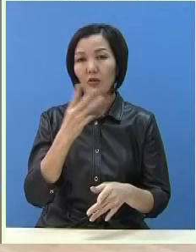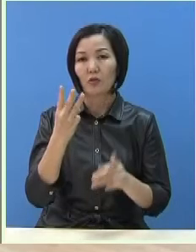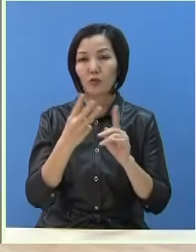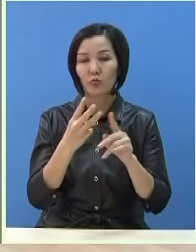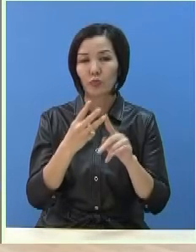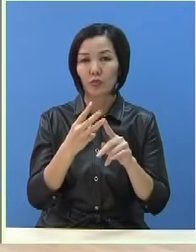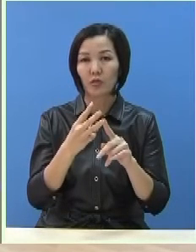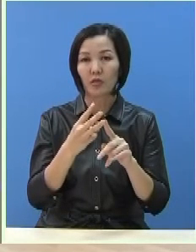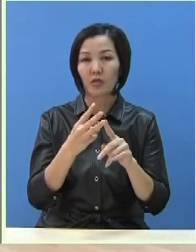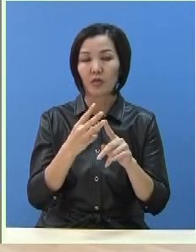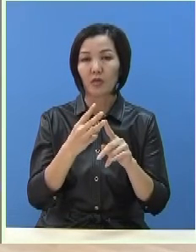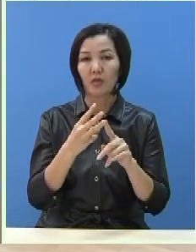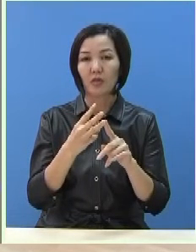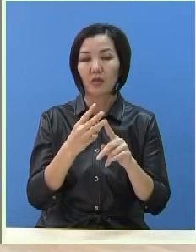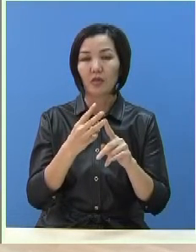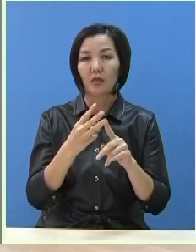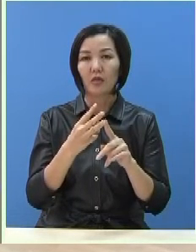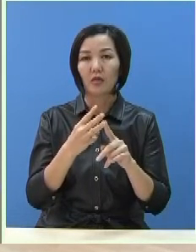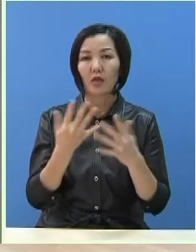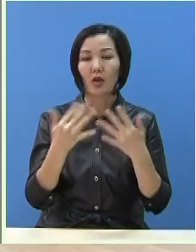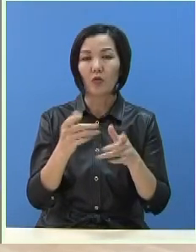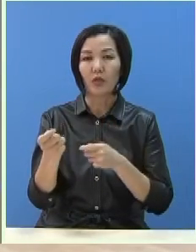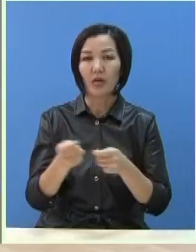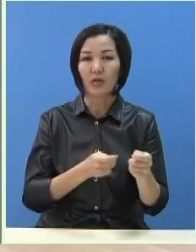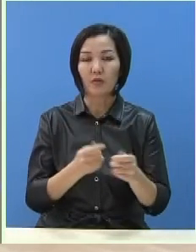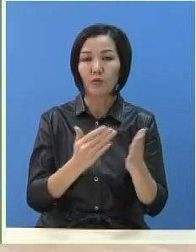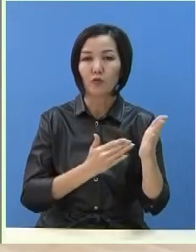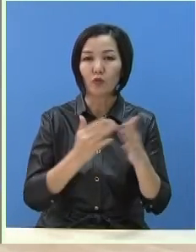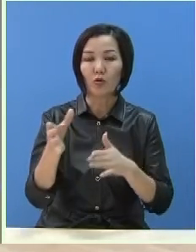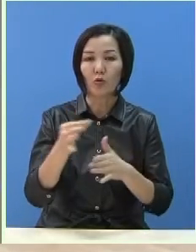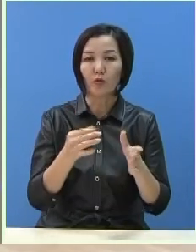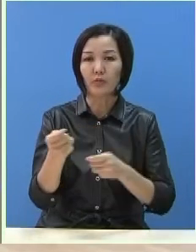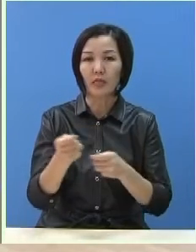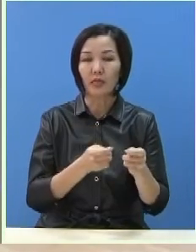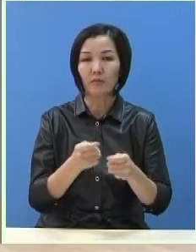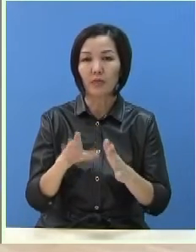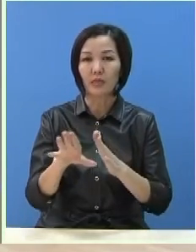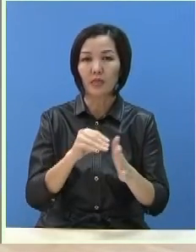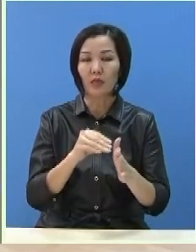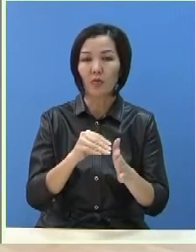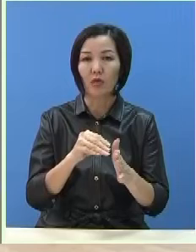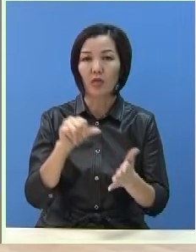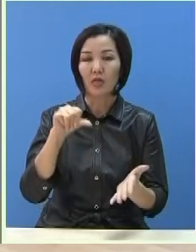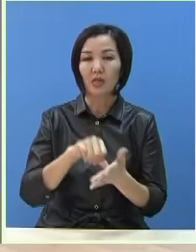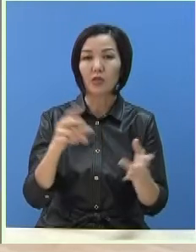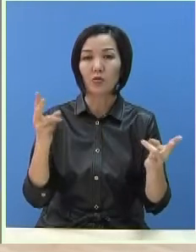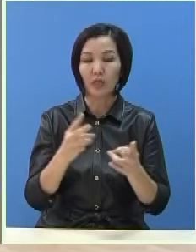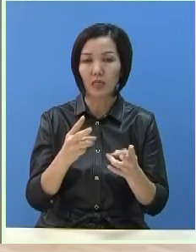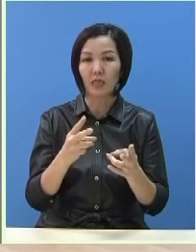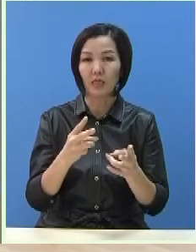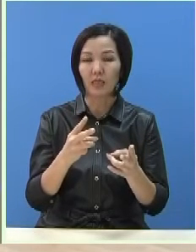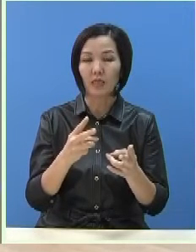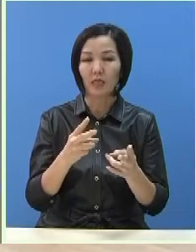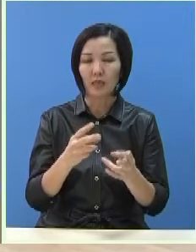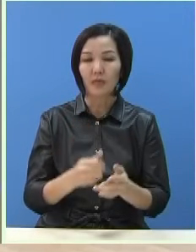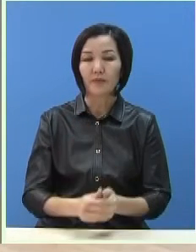Үшіншіден мына ауылдық әкімнен жоғарғы областьтың әкімге шейін бәрін сайлауға кіргізу керек. Ол туралы айтты кеше